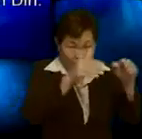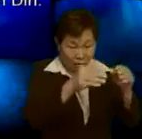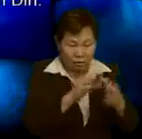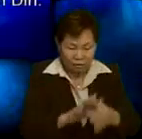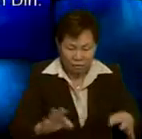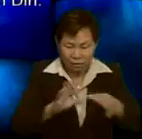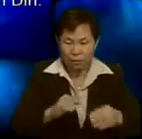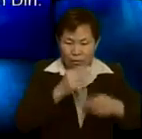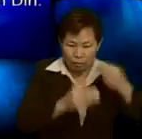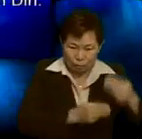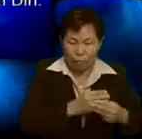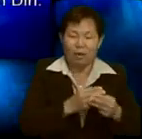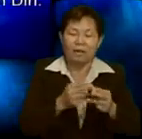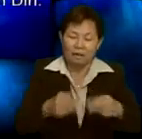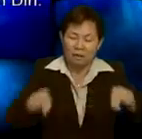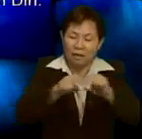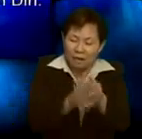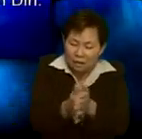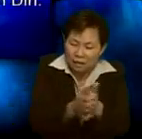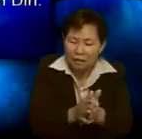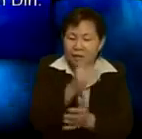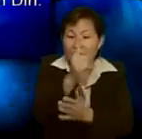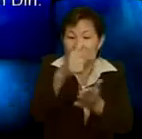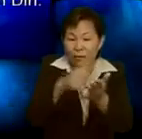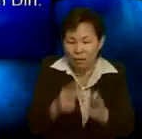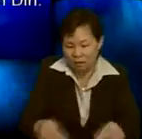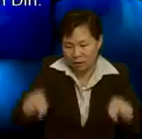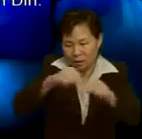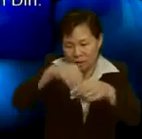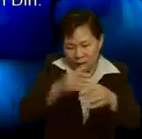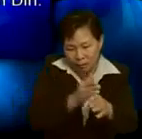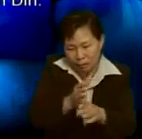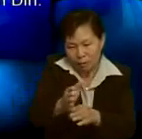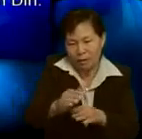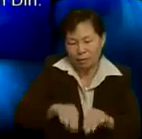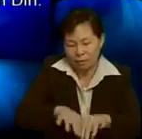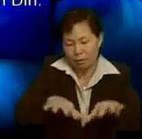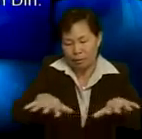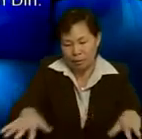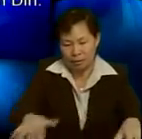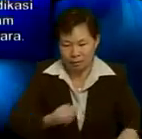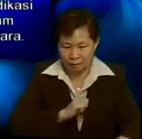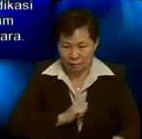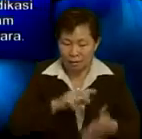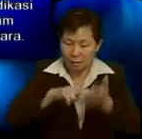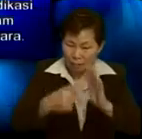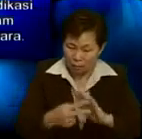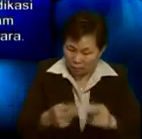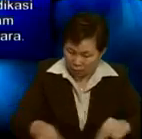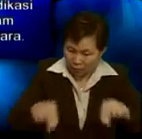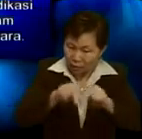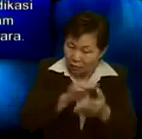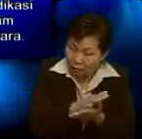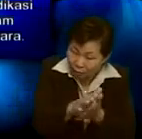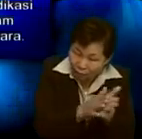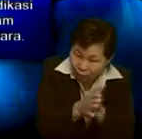kali ini ialah nilai kerajinan, iaitu satu lagi nilai dalam bidang perkembangan diri. Maksud nilai